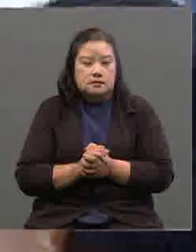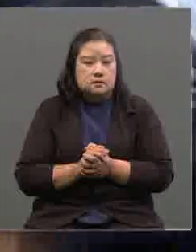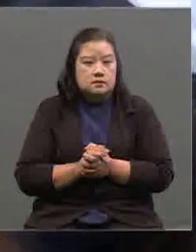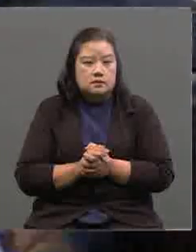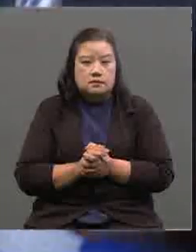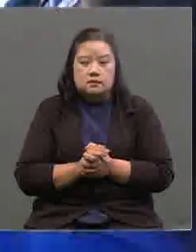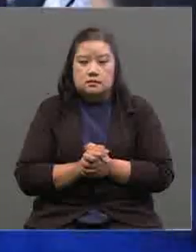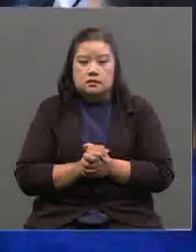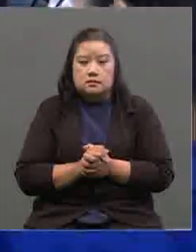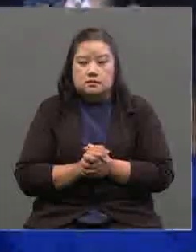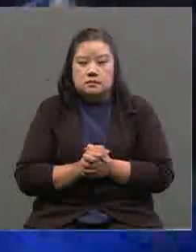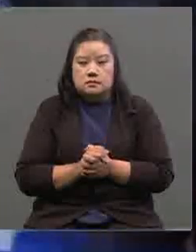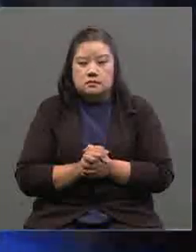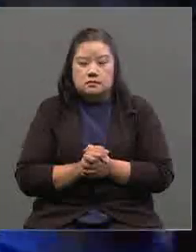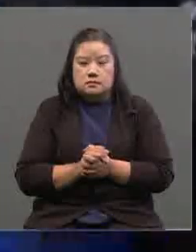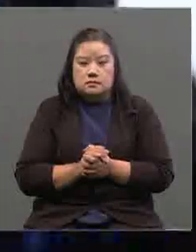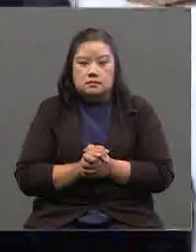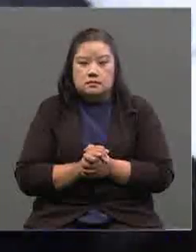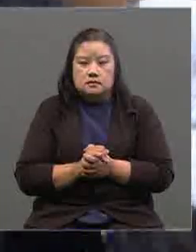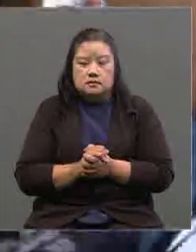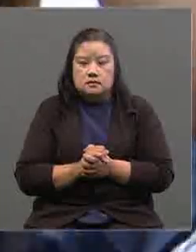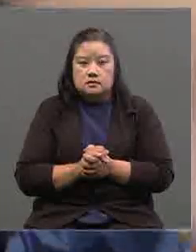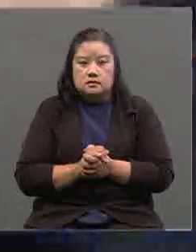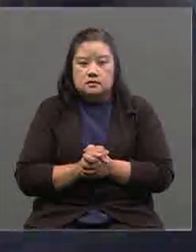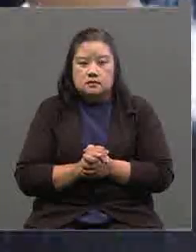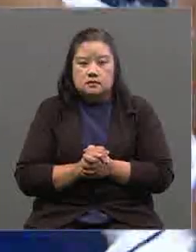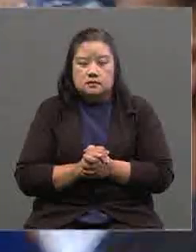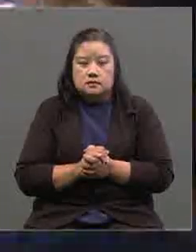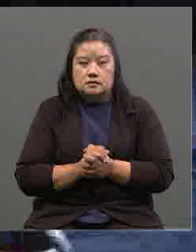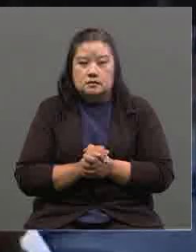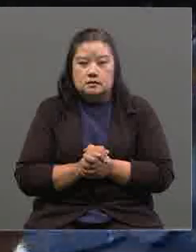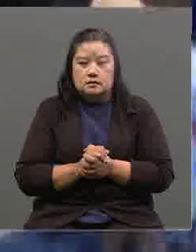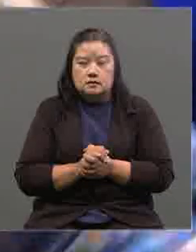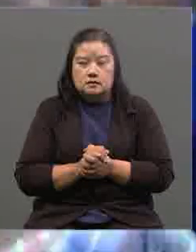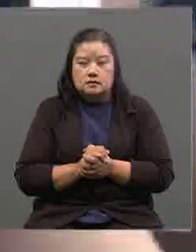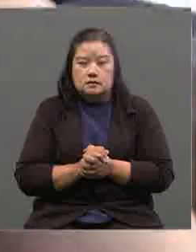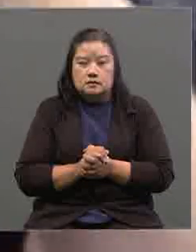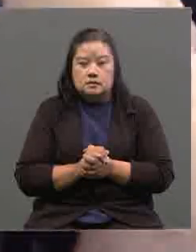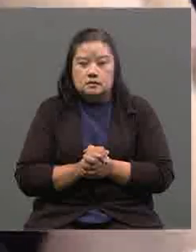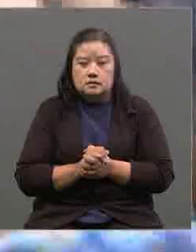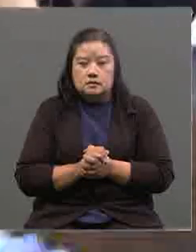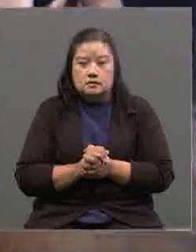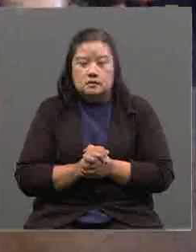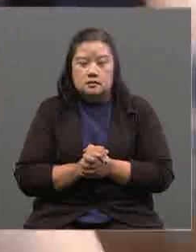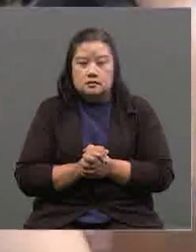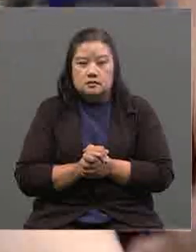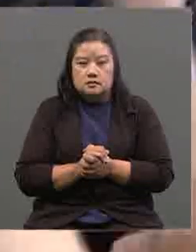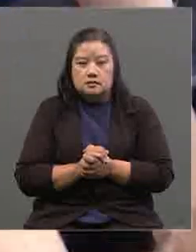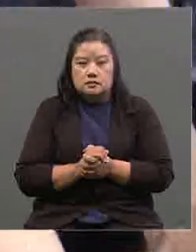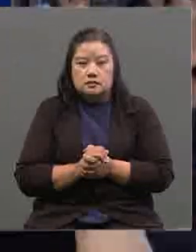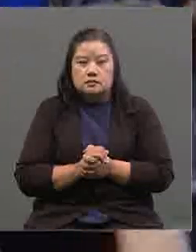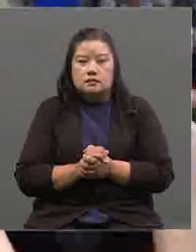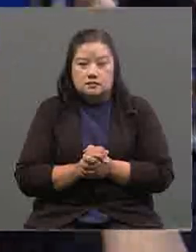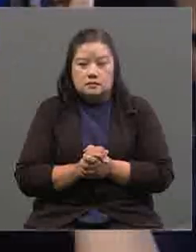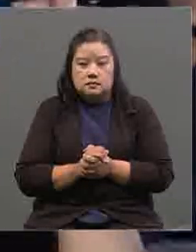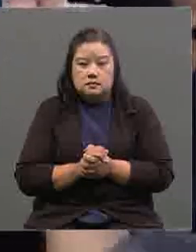ครับใช่ไหมครับครับครับขอบพระคุณครับ ชอบซะเป็นส่วนใหญ่ตั้งแต่เริ่มโหวตม าเลยครับเมื่อกี้เห็นพวกในสัญชัยที่เหลือไม่สบ